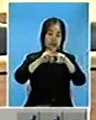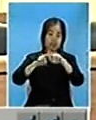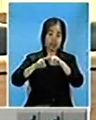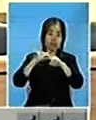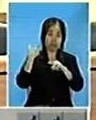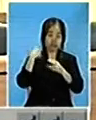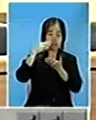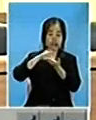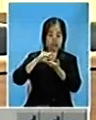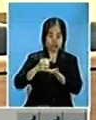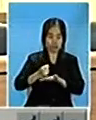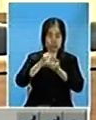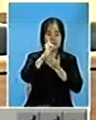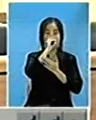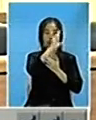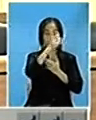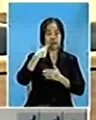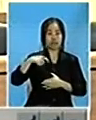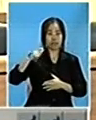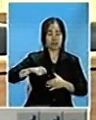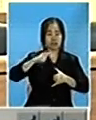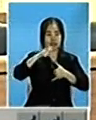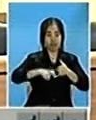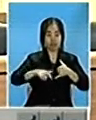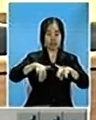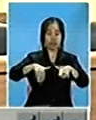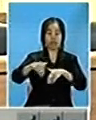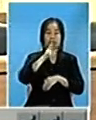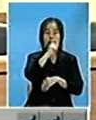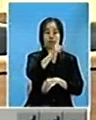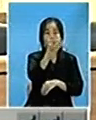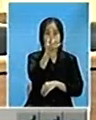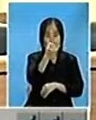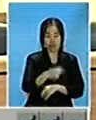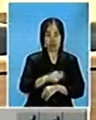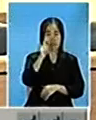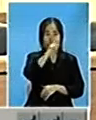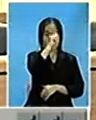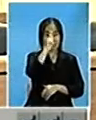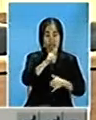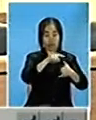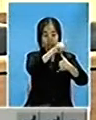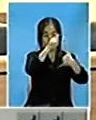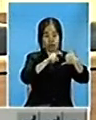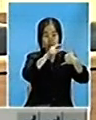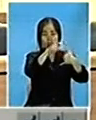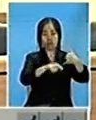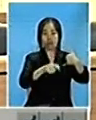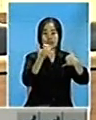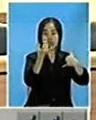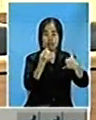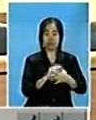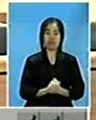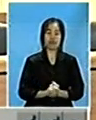น้ำหนุนของท่านด้วยว่าประชาชนเขาวิพากษ์วิจารณ์ท่านอย่างไรเขาสงสัยในคำวินิจฉัยท่านอย่างไรน